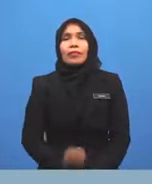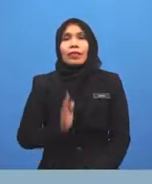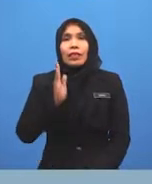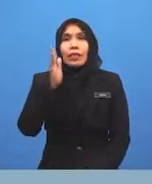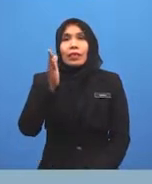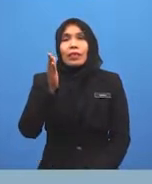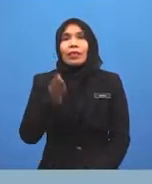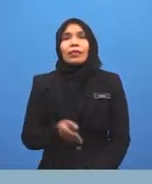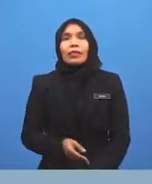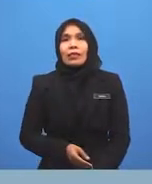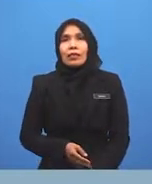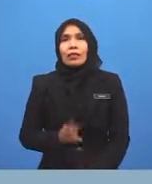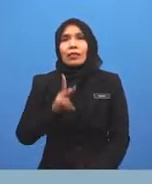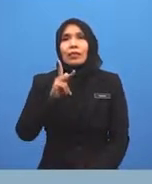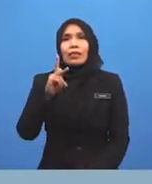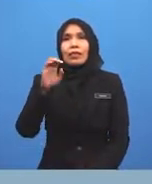kedudukan sifar.